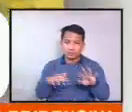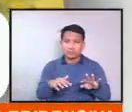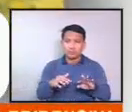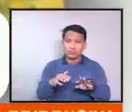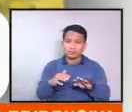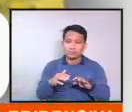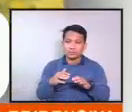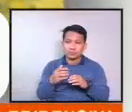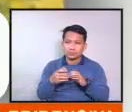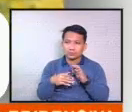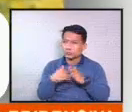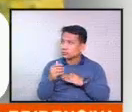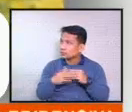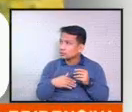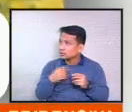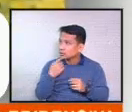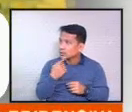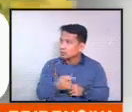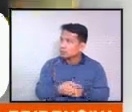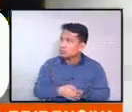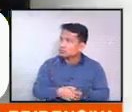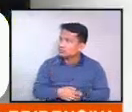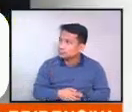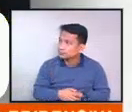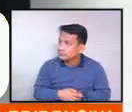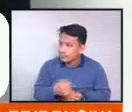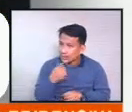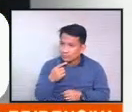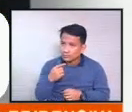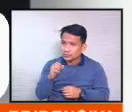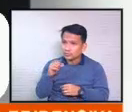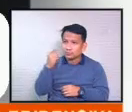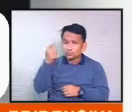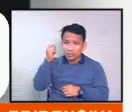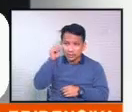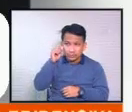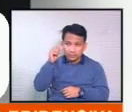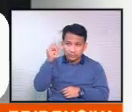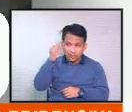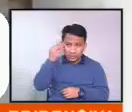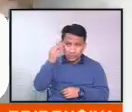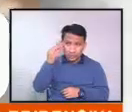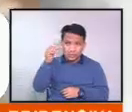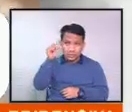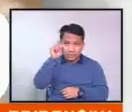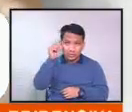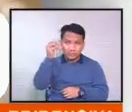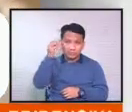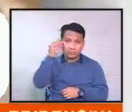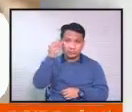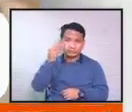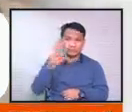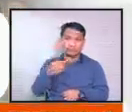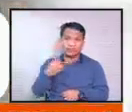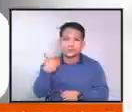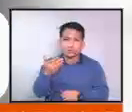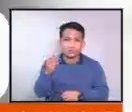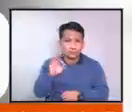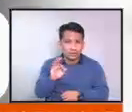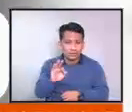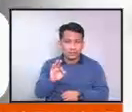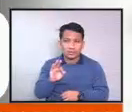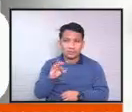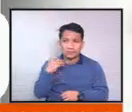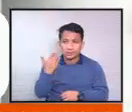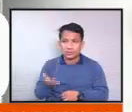sa aktres lalo na ng kanyang mga kaanak sa showbiz gaya na Albert Martinez, Aga Mulak at Nino Mulak. Noong Biyernes naman ng